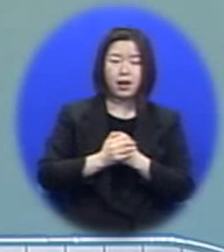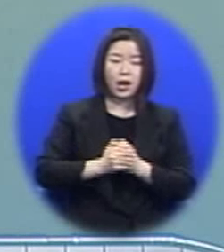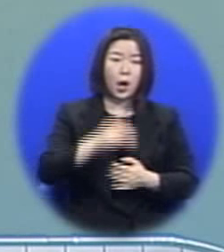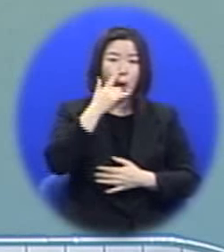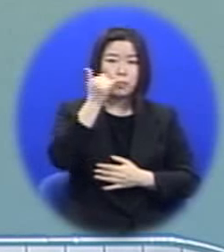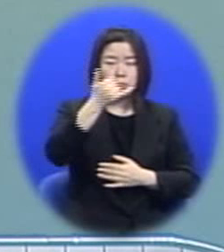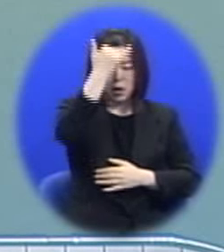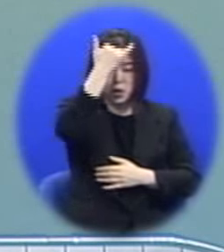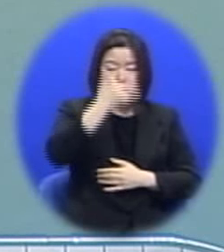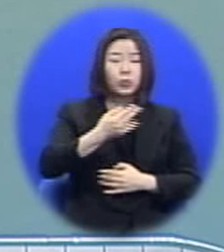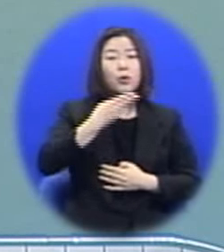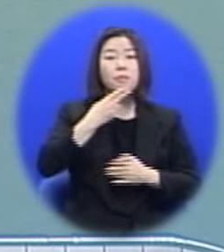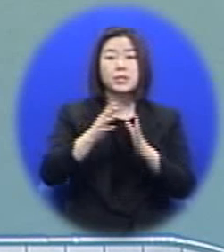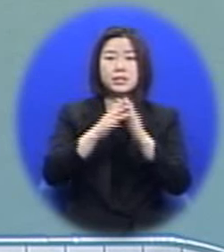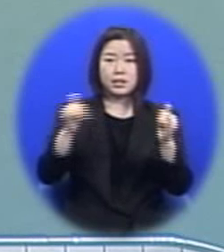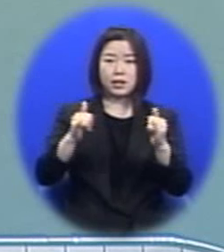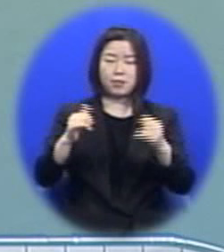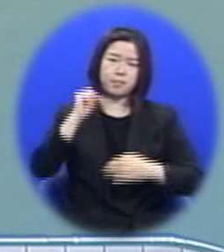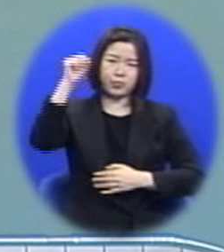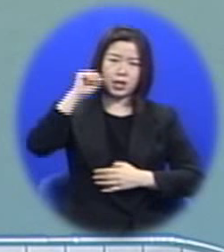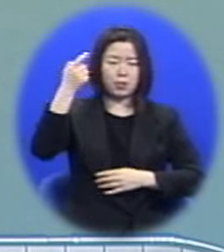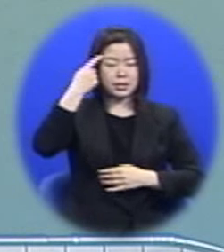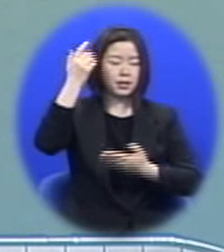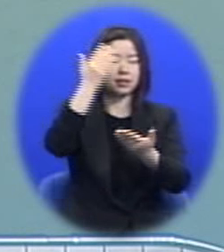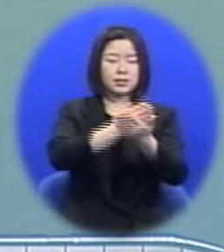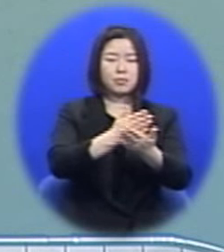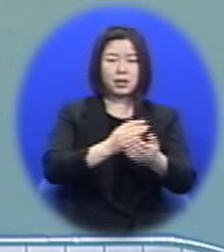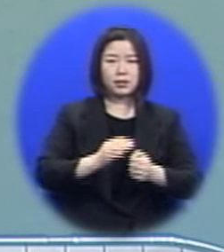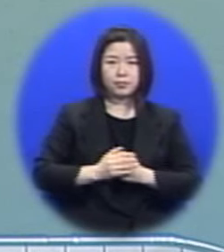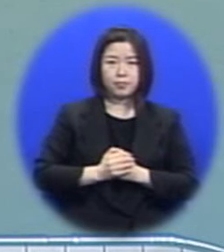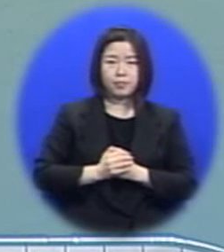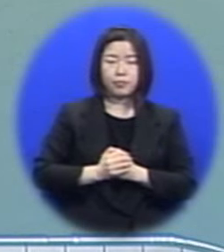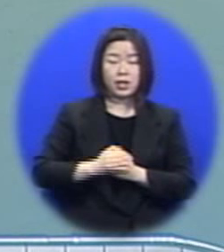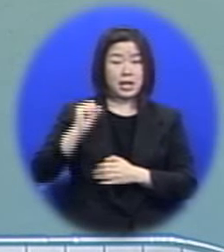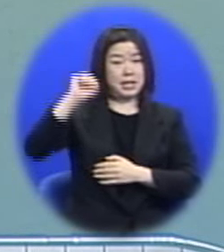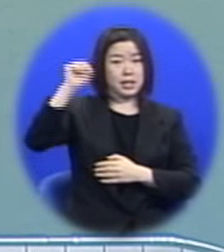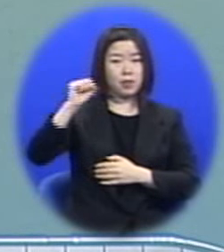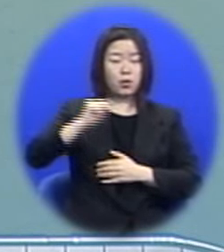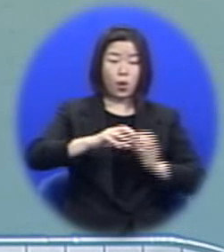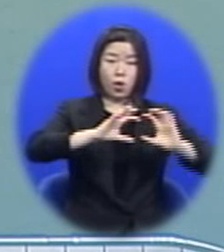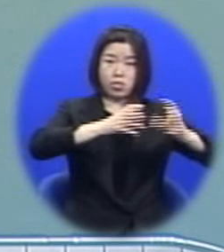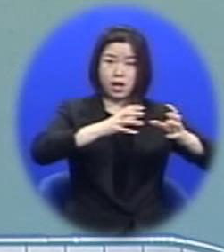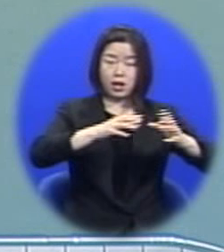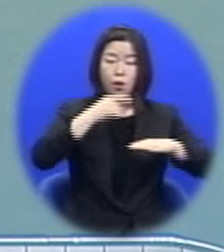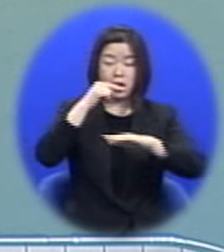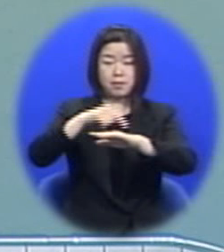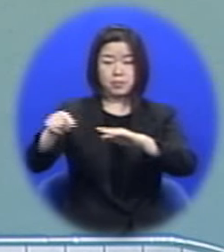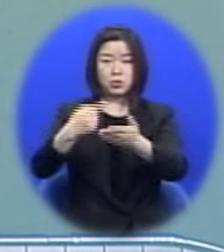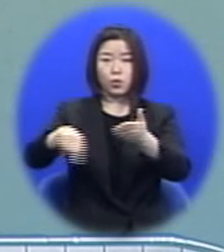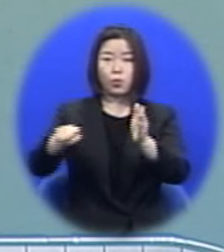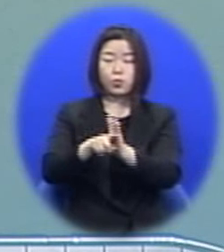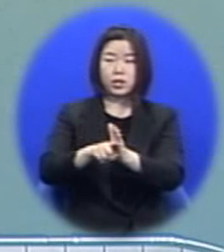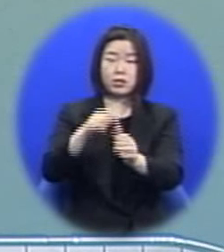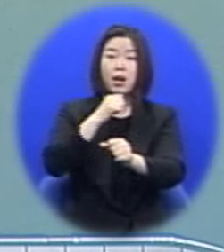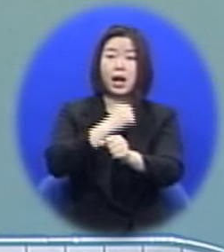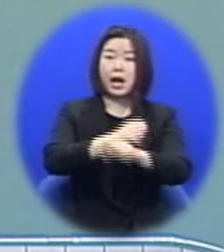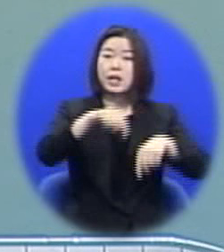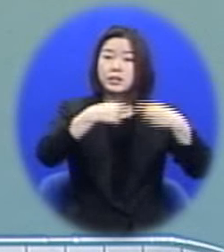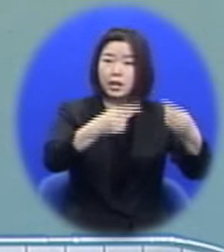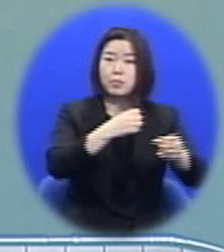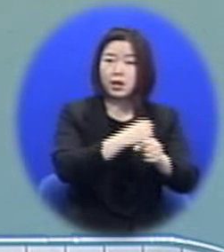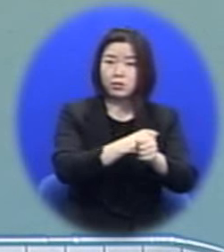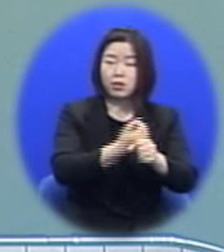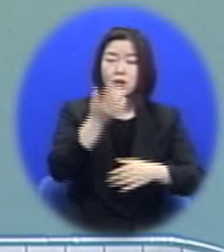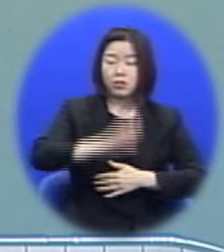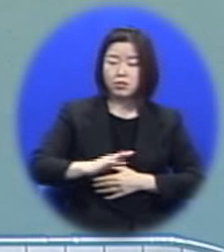않는 사람은 데모할 생각하지 마라. 데모는 국가와 민족을 위하여 하는 것인데 가장